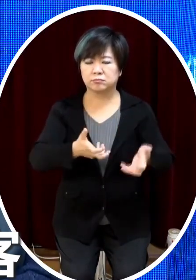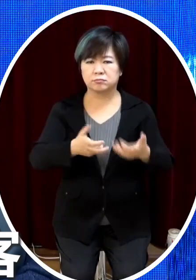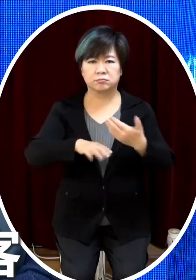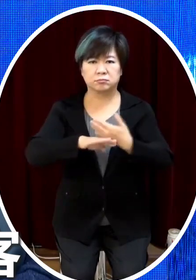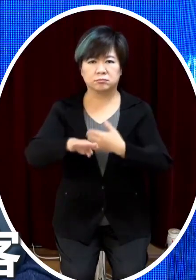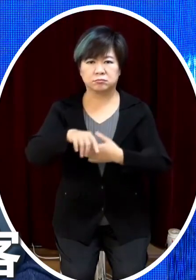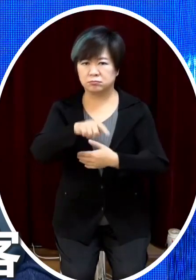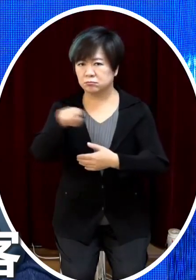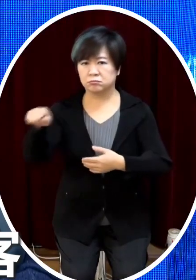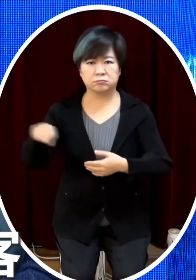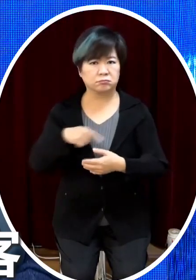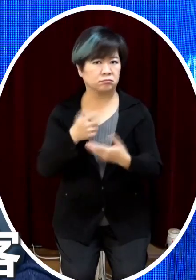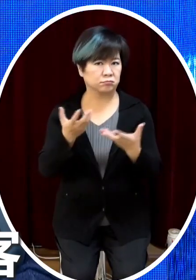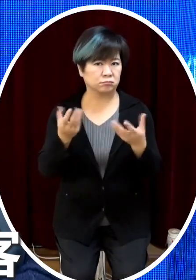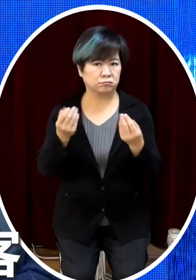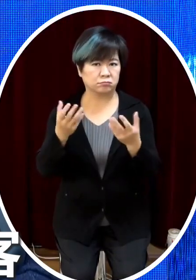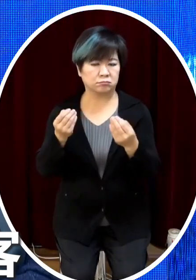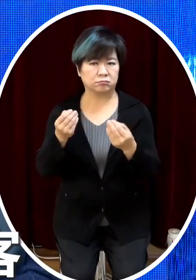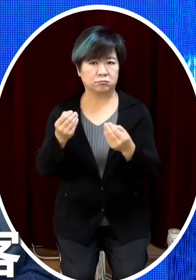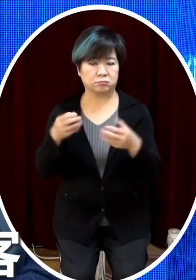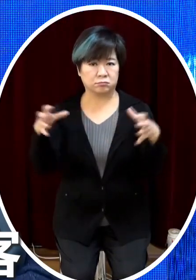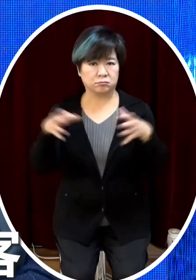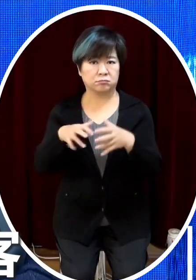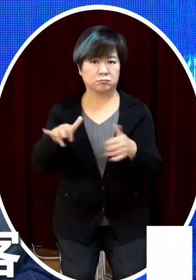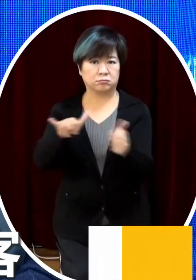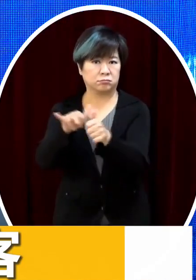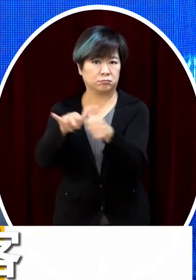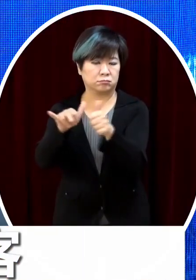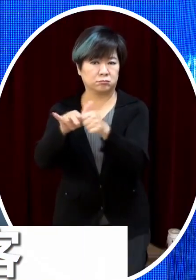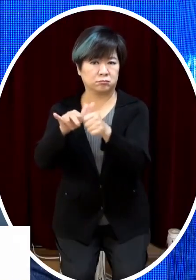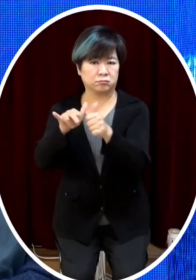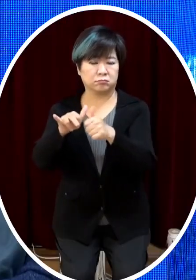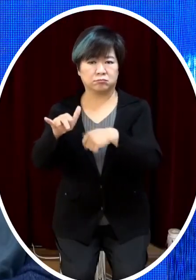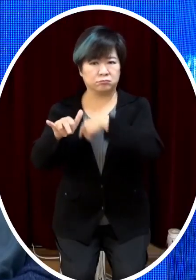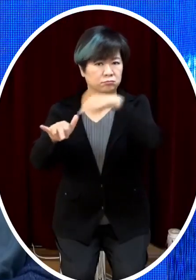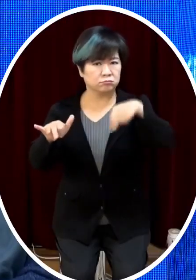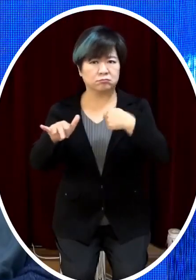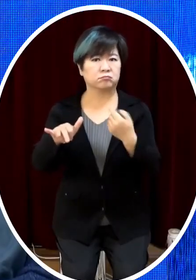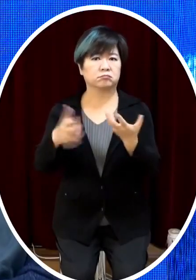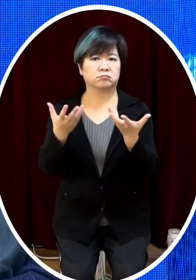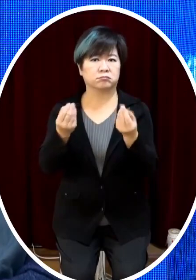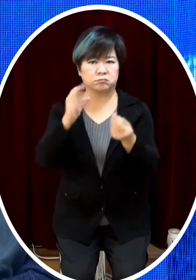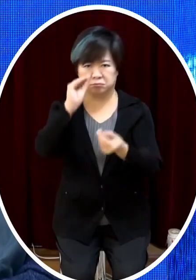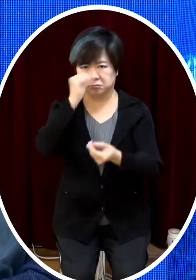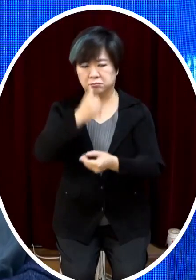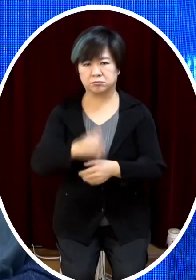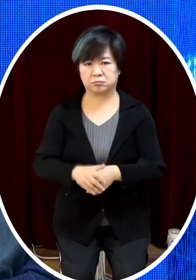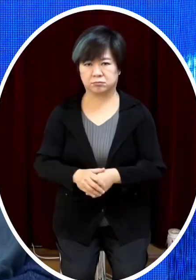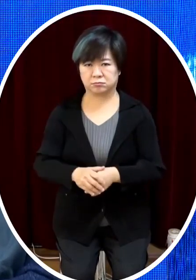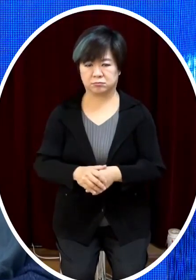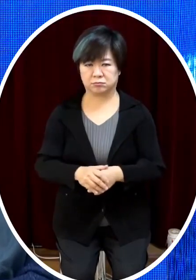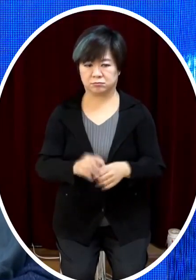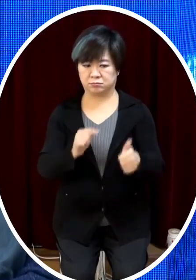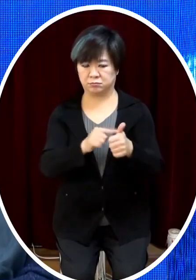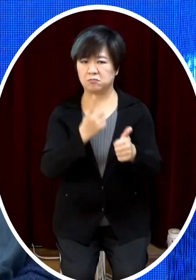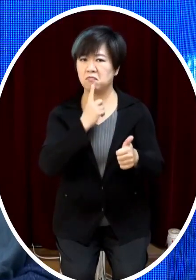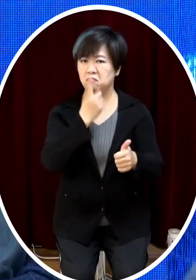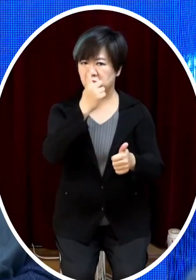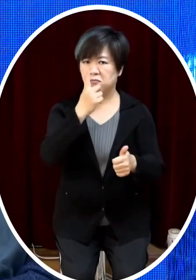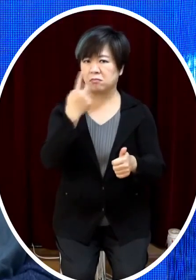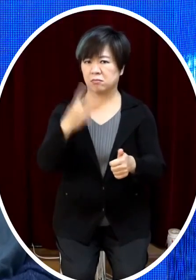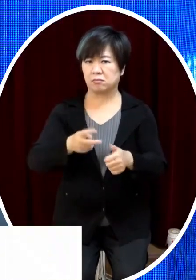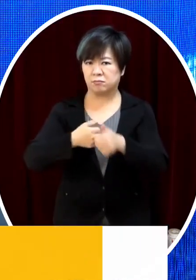有哈特别的，有相关的他的同飞机回来的并没有特殊的一些情况，好，那目前我们持续观察